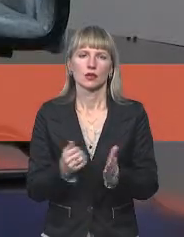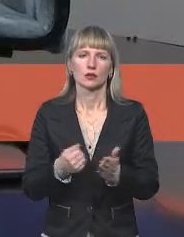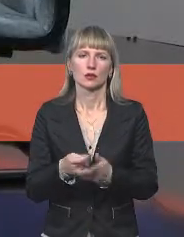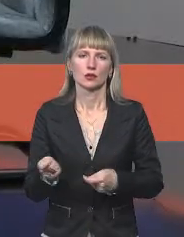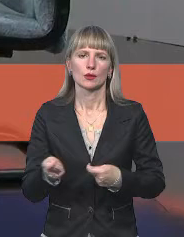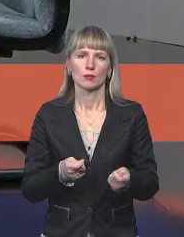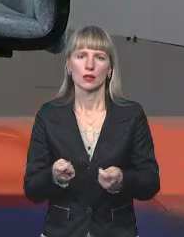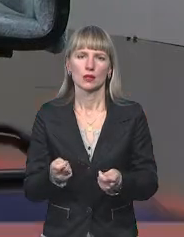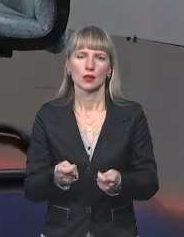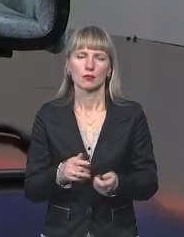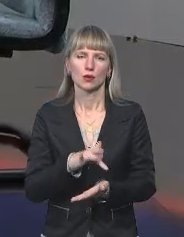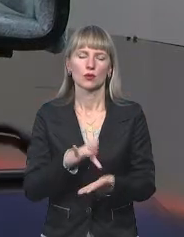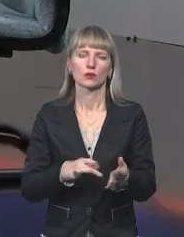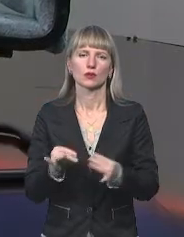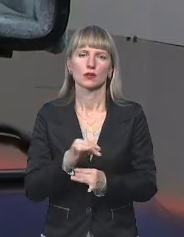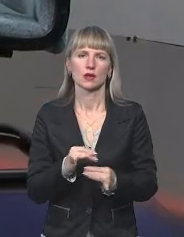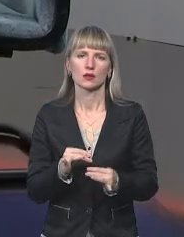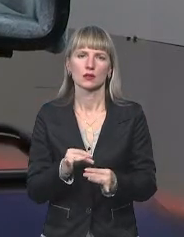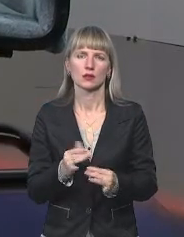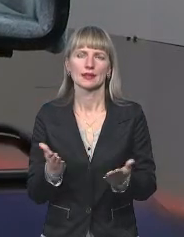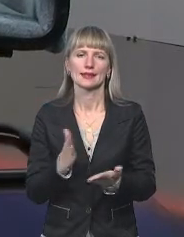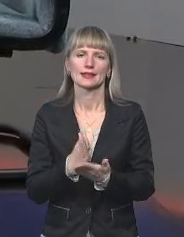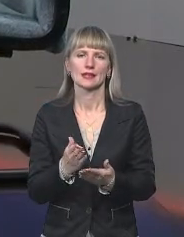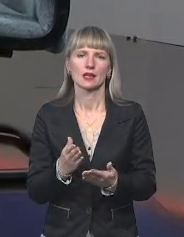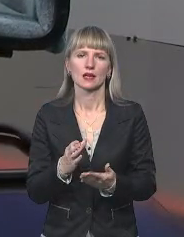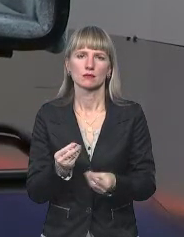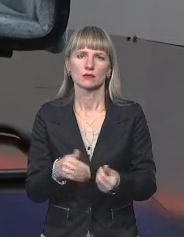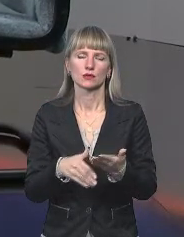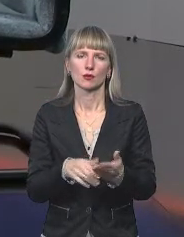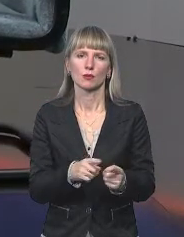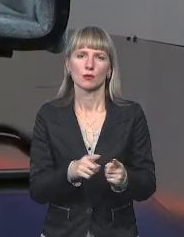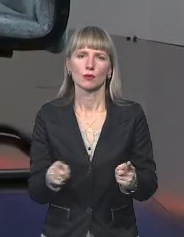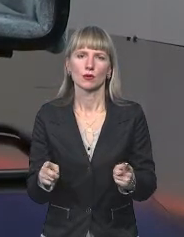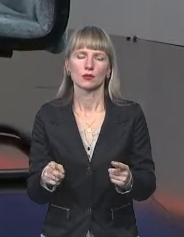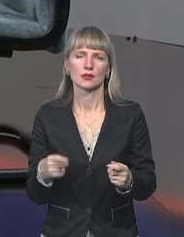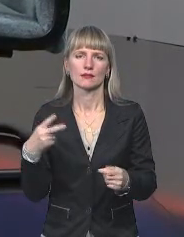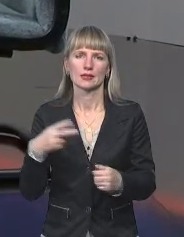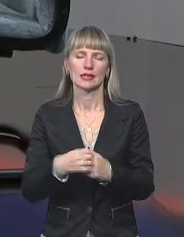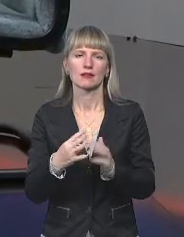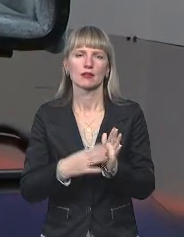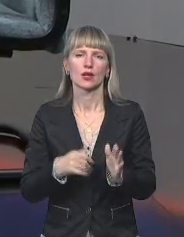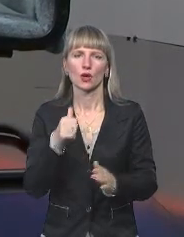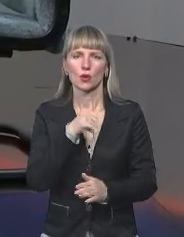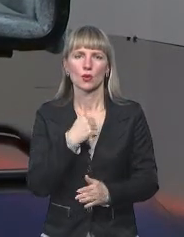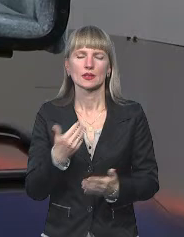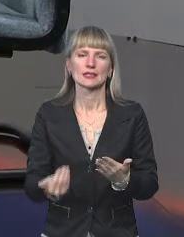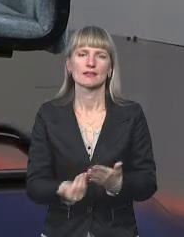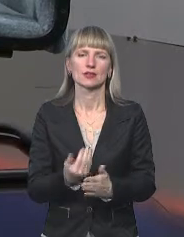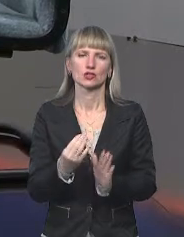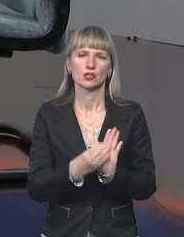освіти та науки міськради з приводу, от які субвенції, які кошти протягом вже 2019 року, такі найсвіжіші